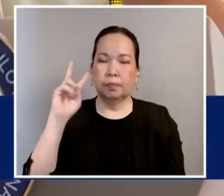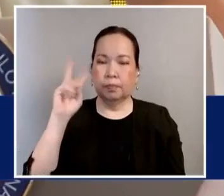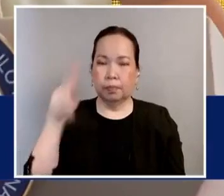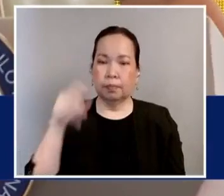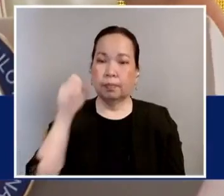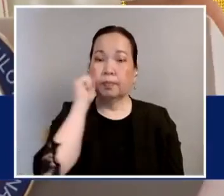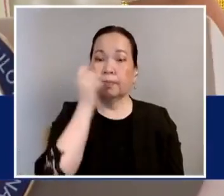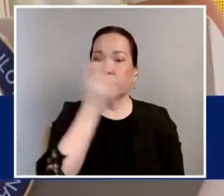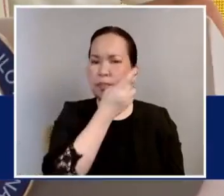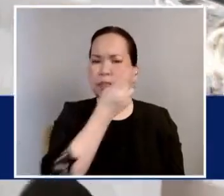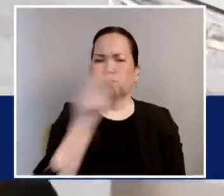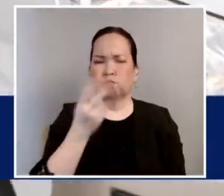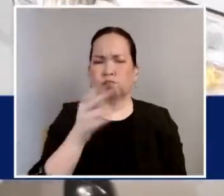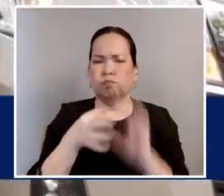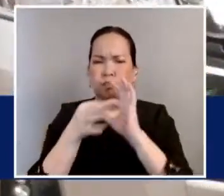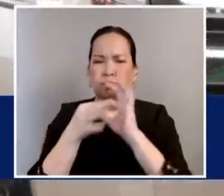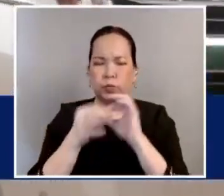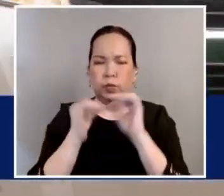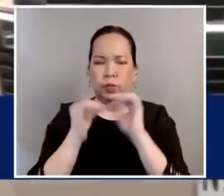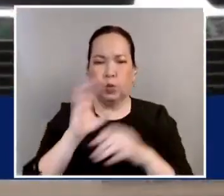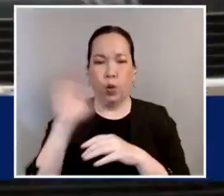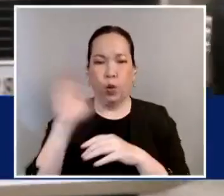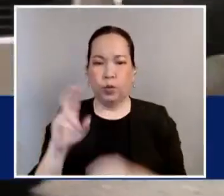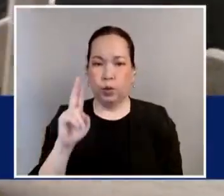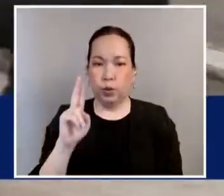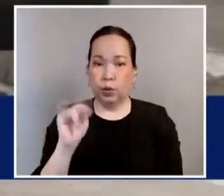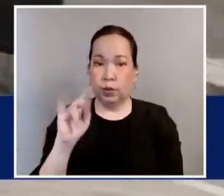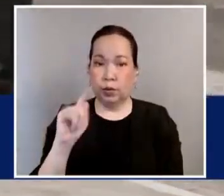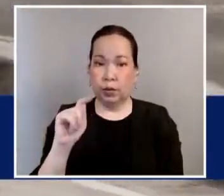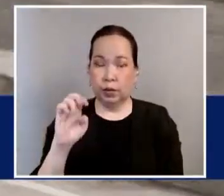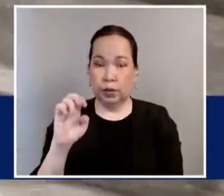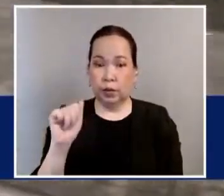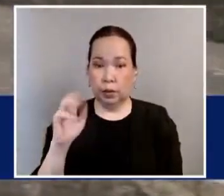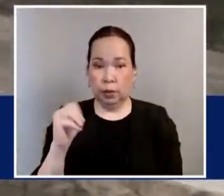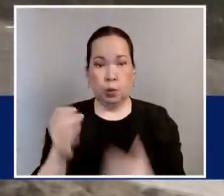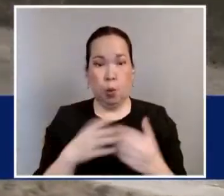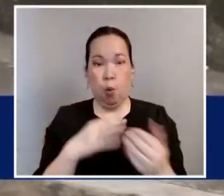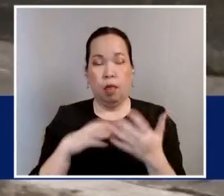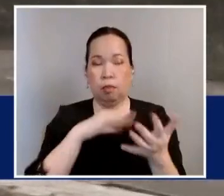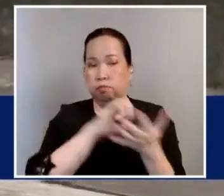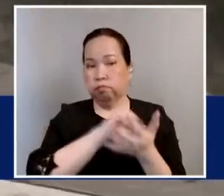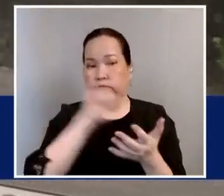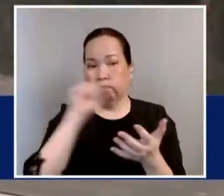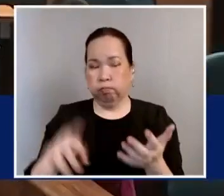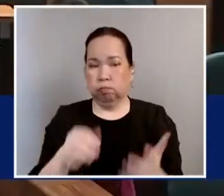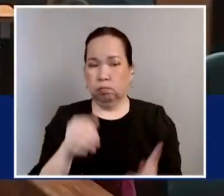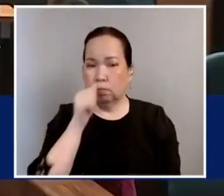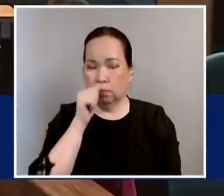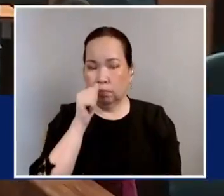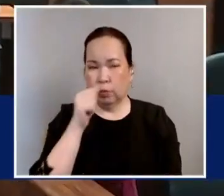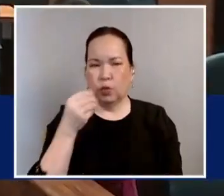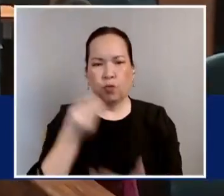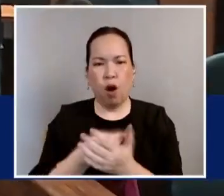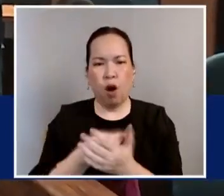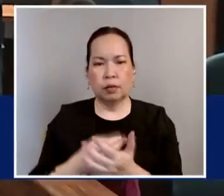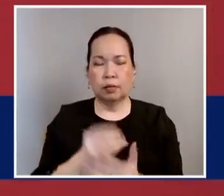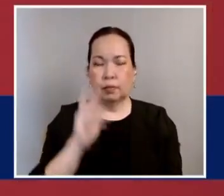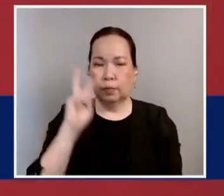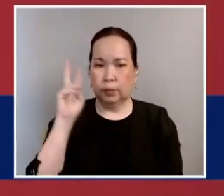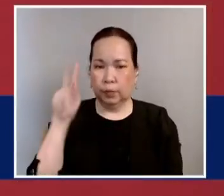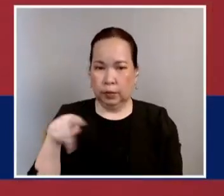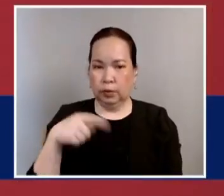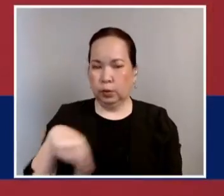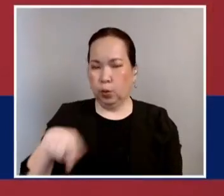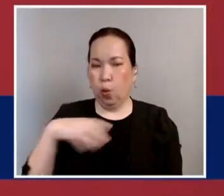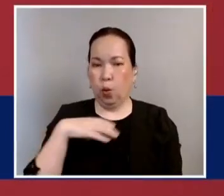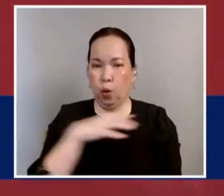rin ang tinaguriang unity. Ito'y kahit tinanggalan ng confidential funds ang vice na mga kaalyado ng Pangulo sa Kamara sa pangunguna ng kanyang pinsang si